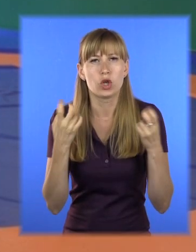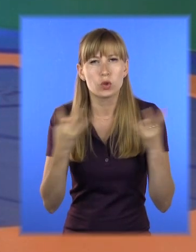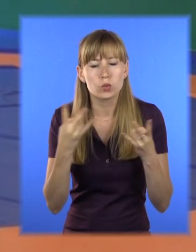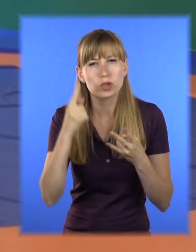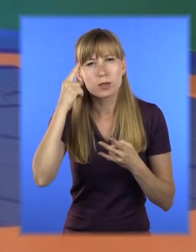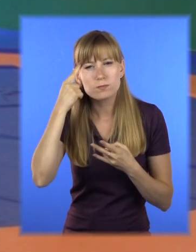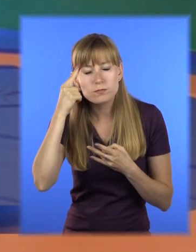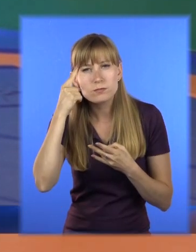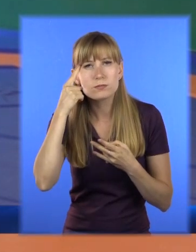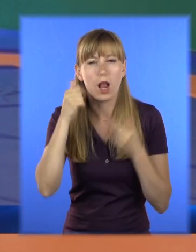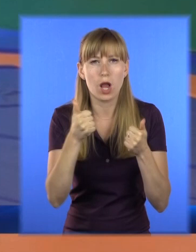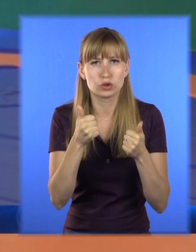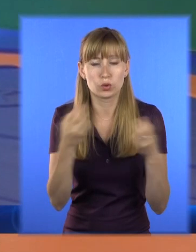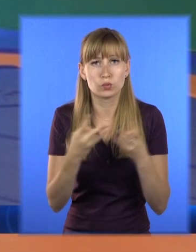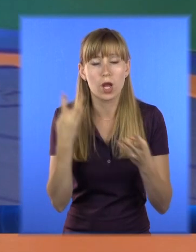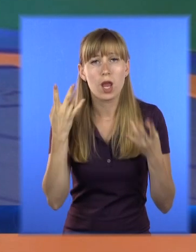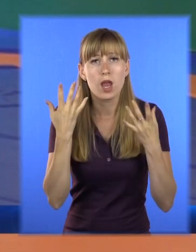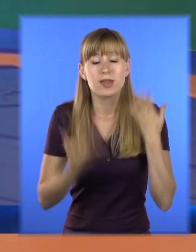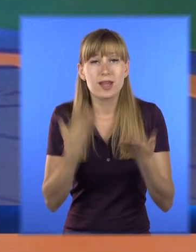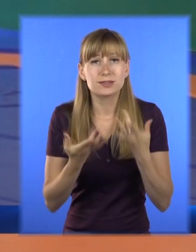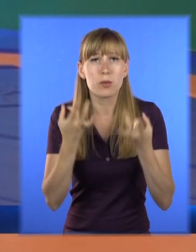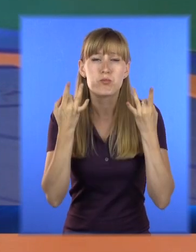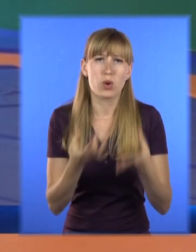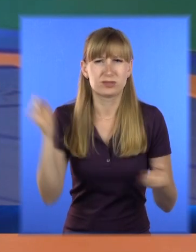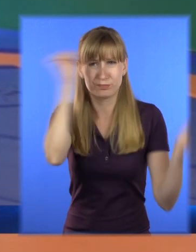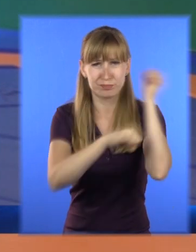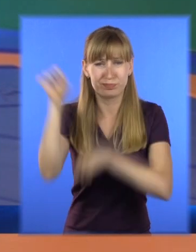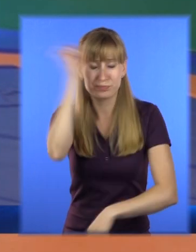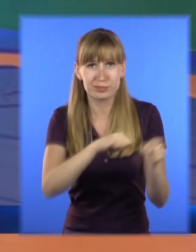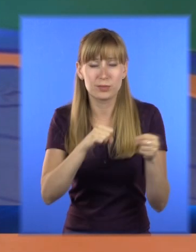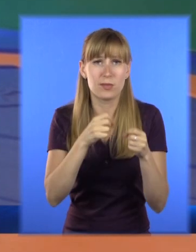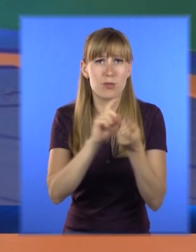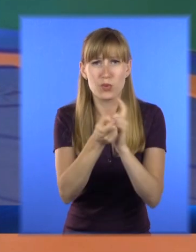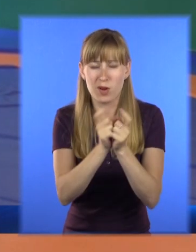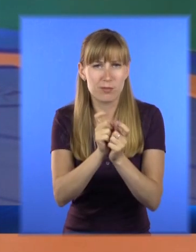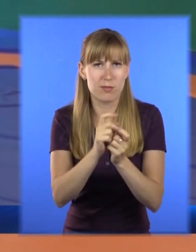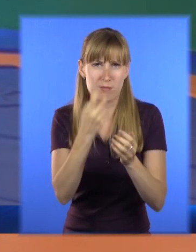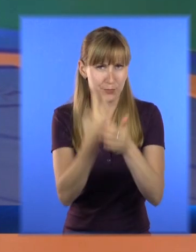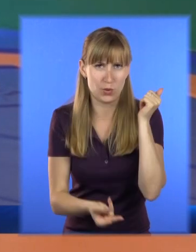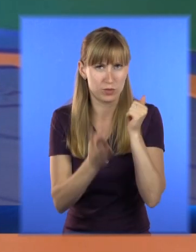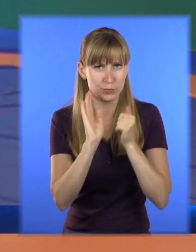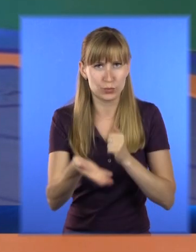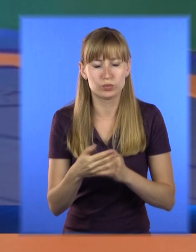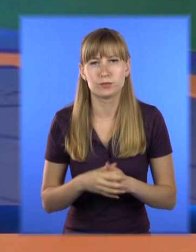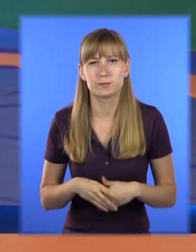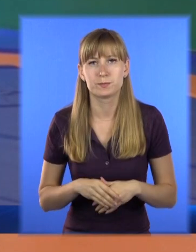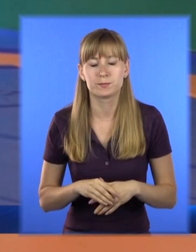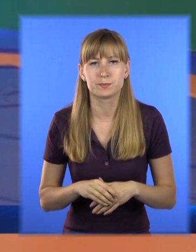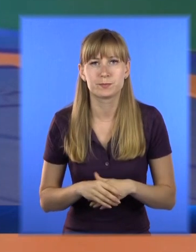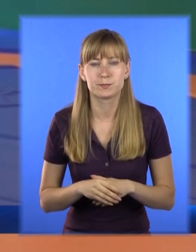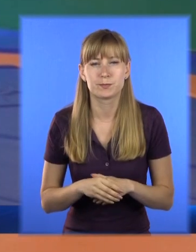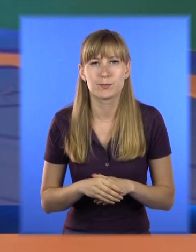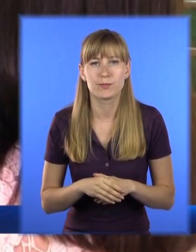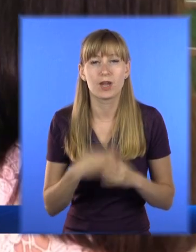непростий. В цьому спорті во время схватки потрібно дуже добре думати. Тому що якщо бездумно лізти на всякі прийоми,